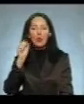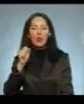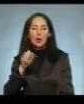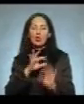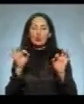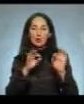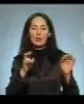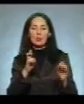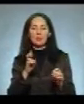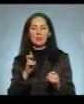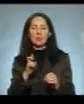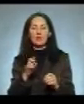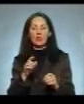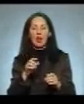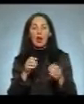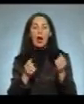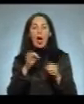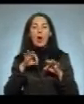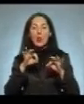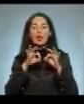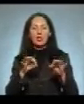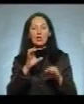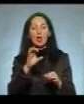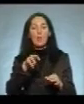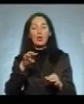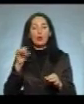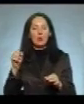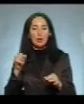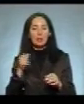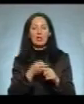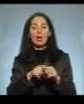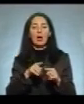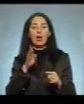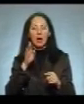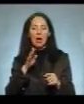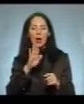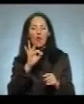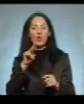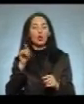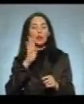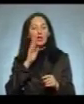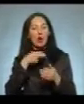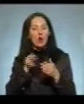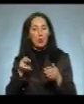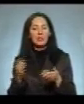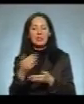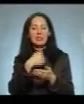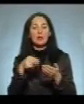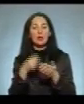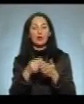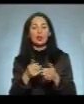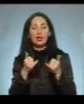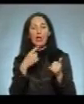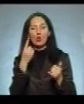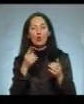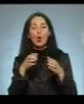Це автомобіль Mitsubishi Pajero, який волонтерка Христина Фетійця придбала за зібрані кошти для одного з підрозділів Збройних сил України.